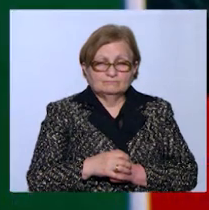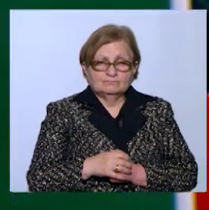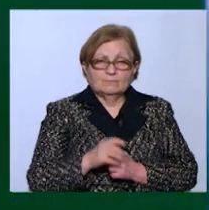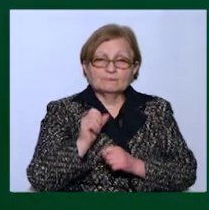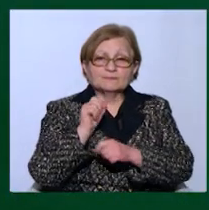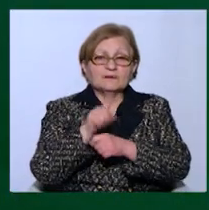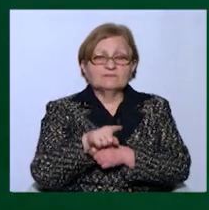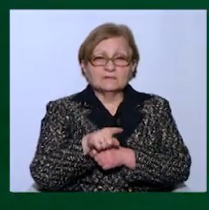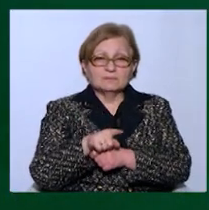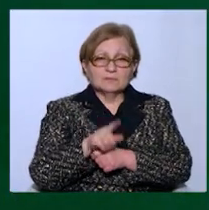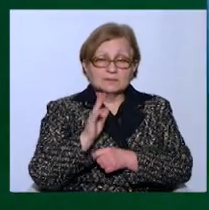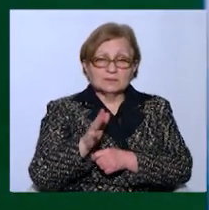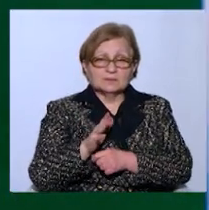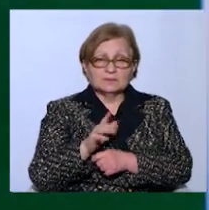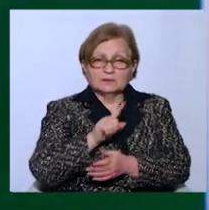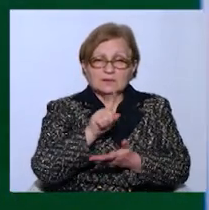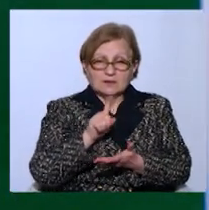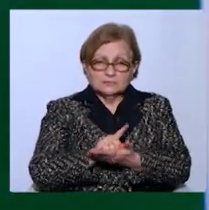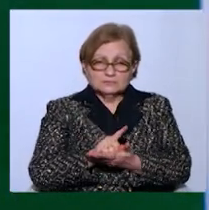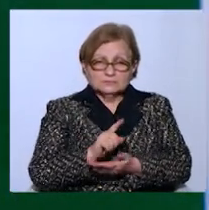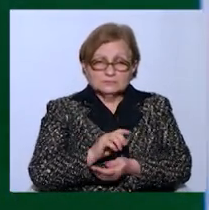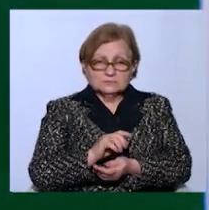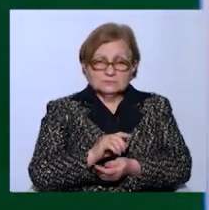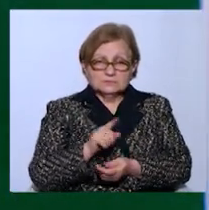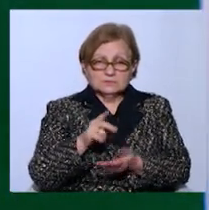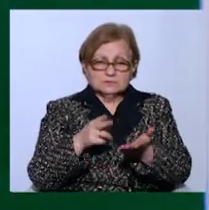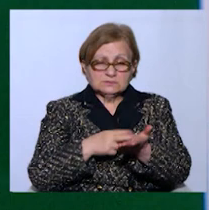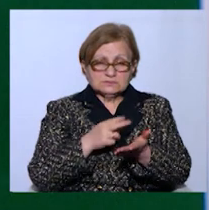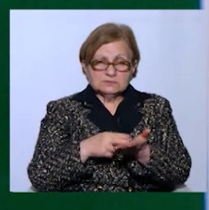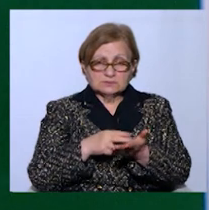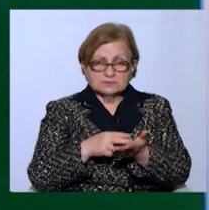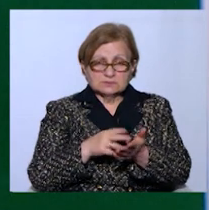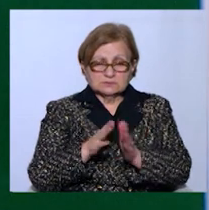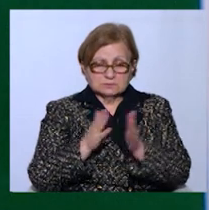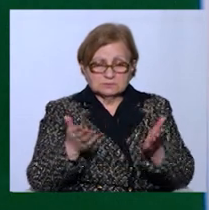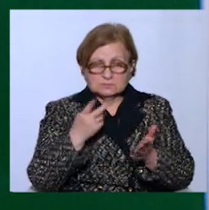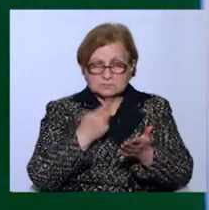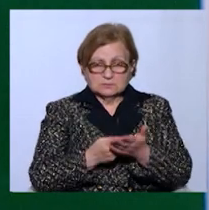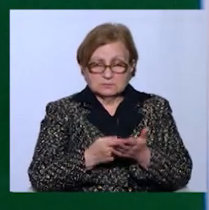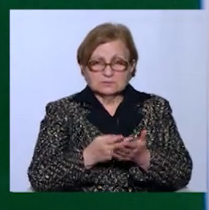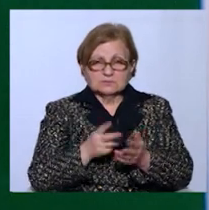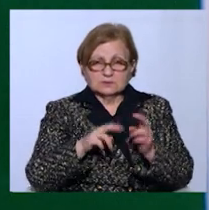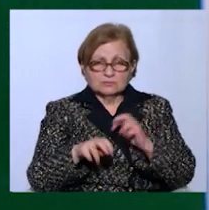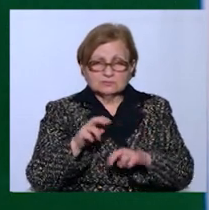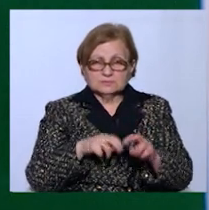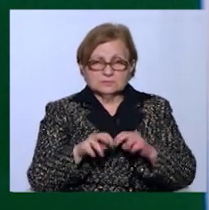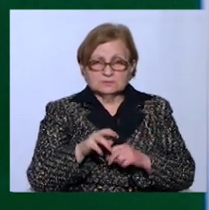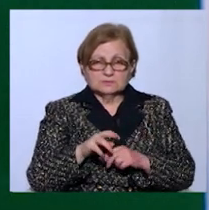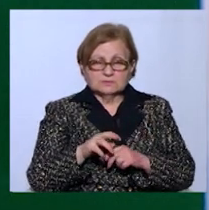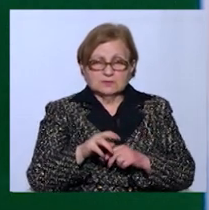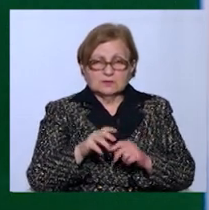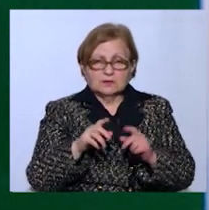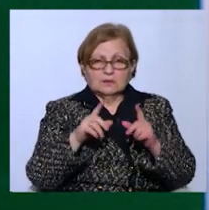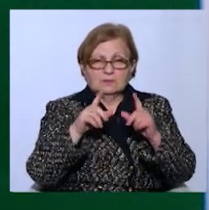დავალება ასეთია. აუცილებლად თქვენ წიგნში გადაშალეთ, წიგნი გადაშალეთ, წიგში ნახეთ, მოიძიეთ